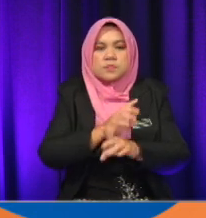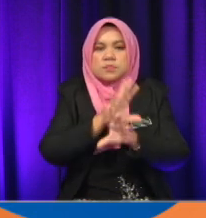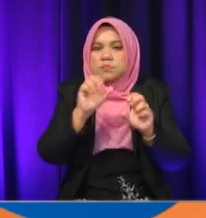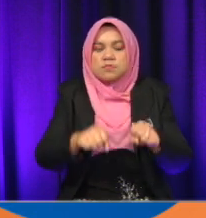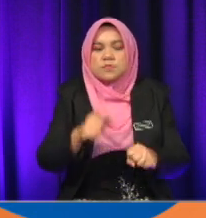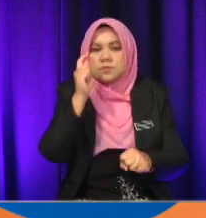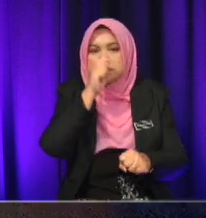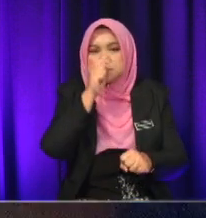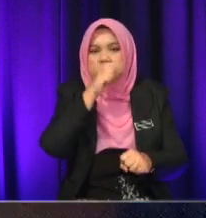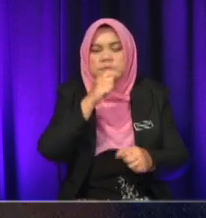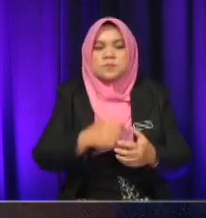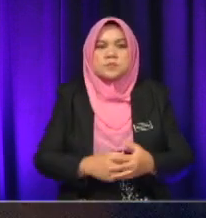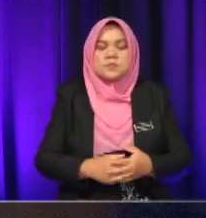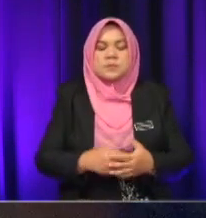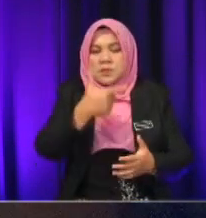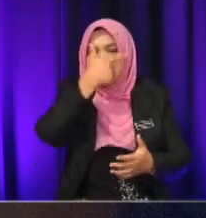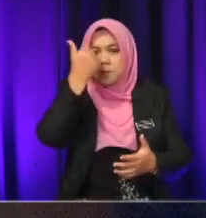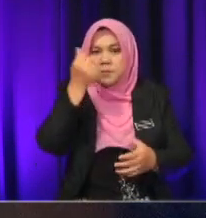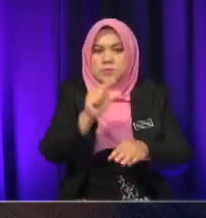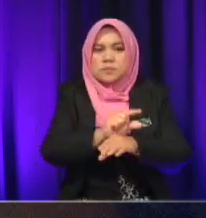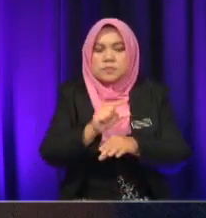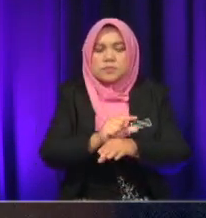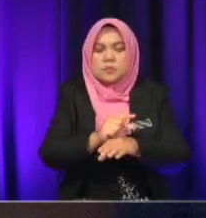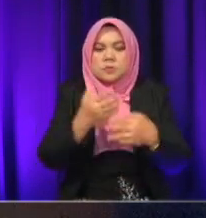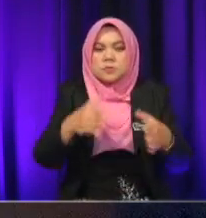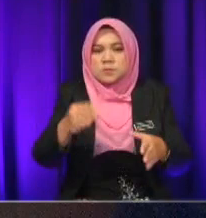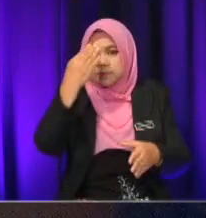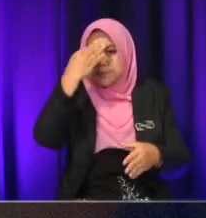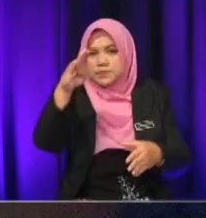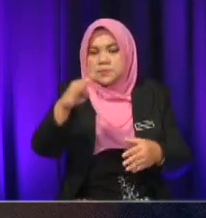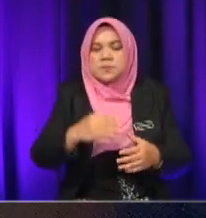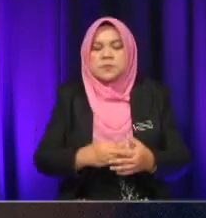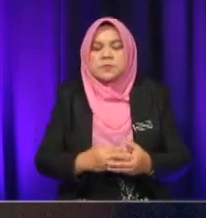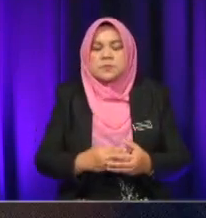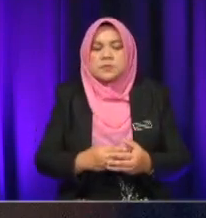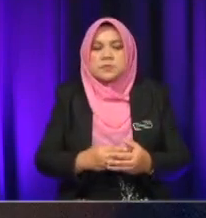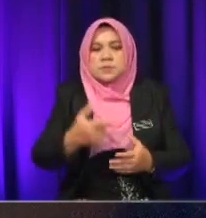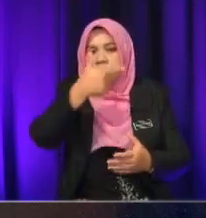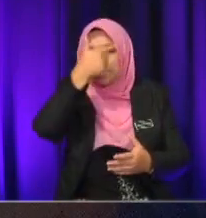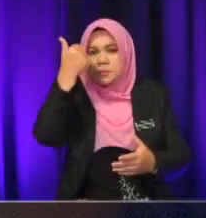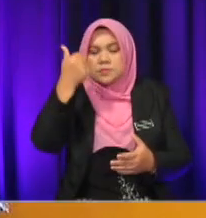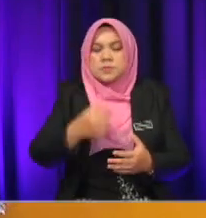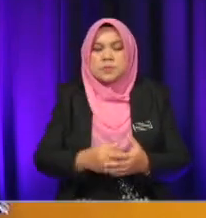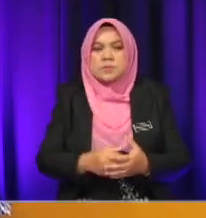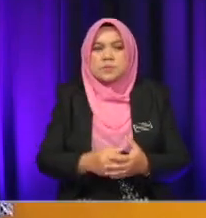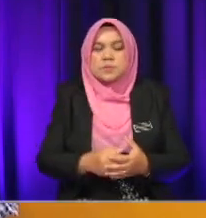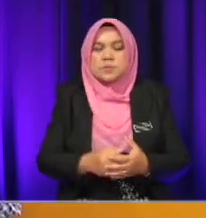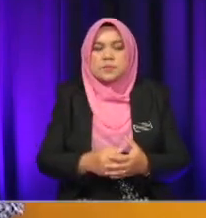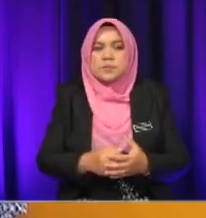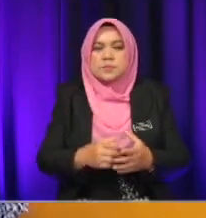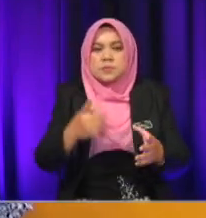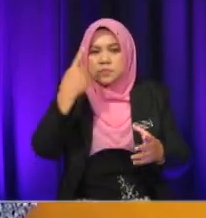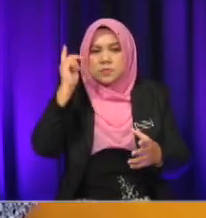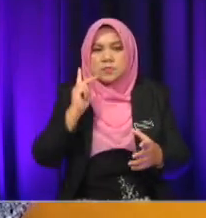cikgu? Tak boleh tipu-tipu. Sebab pengguna hari ini sudah jadi bijak. Ya. Sebab medium untuk kita